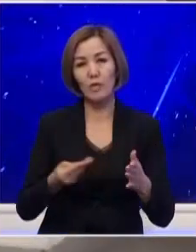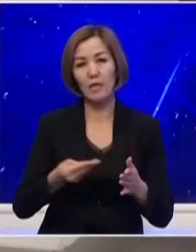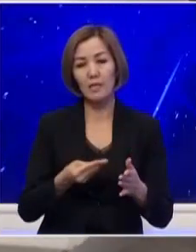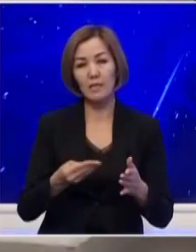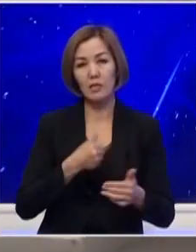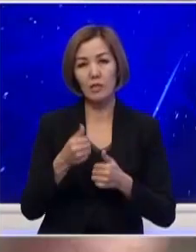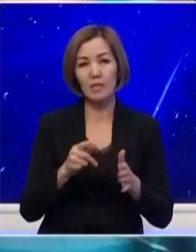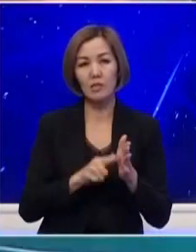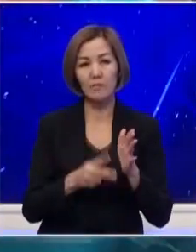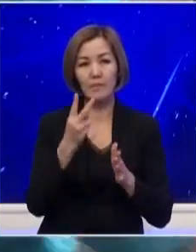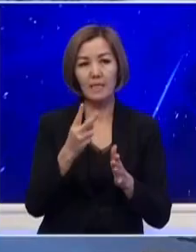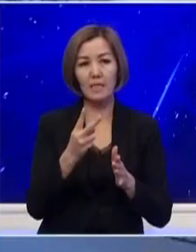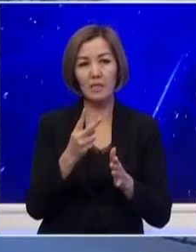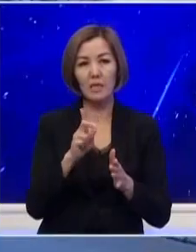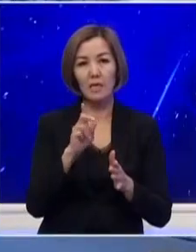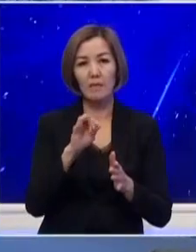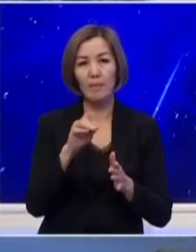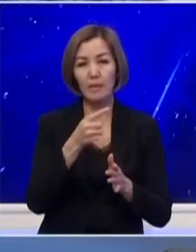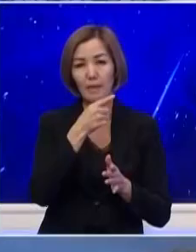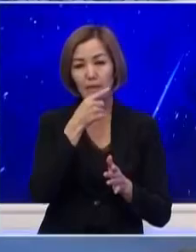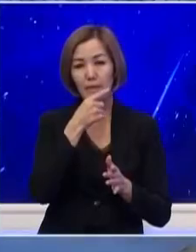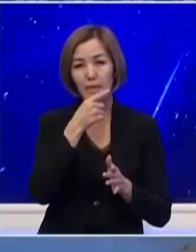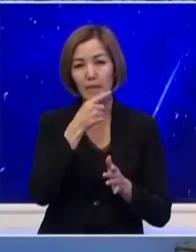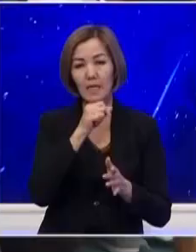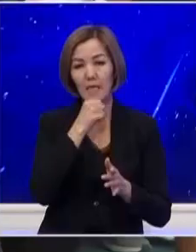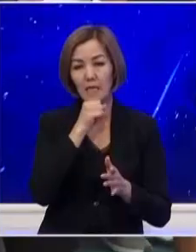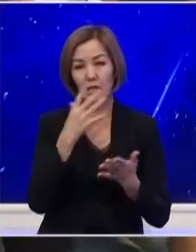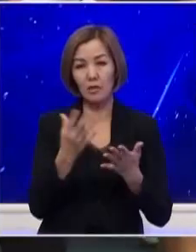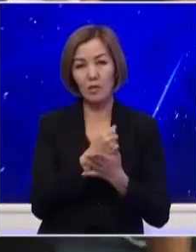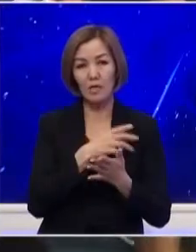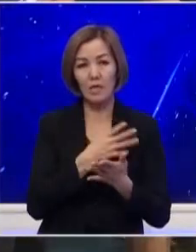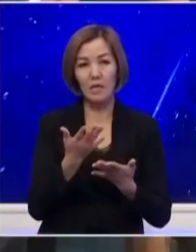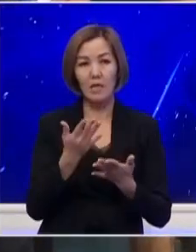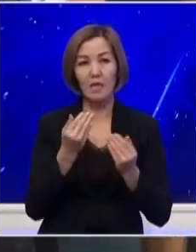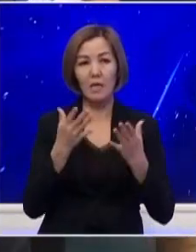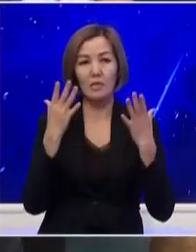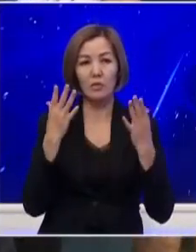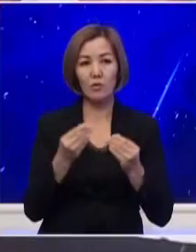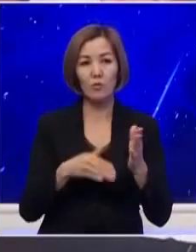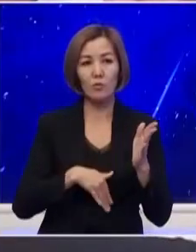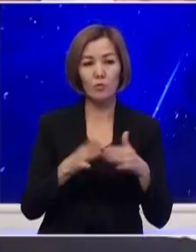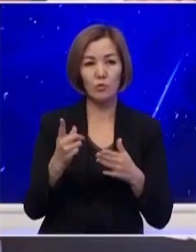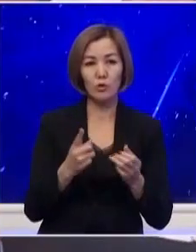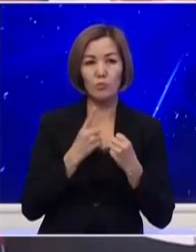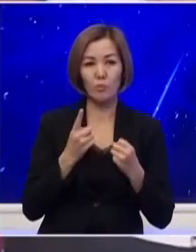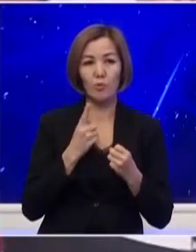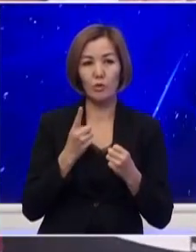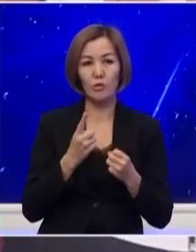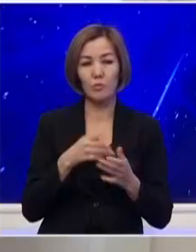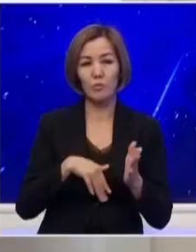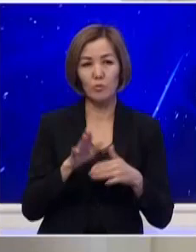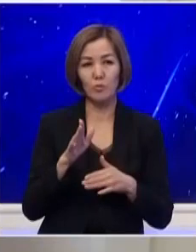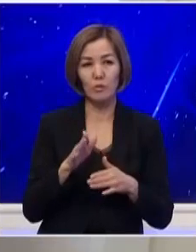бәсекеде 78 жастағы Бағдат Шатырбаев топ жарды. Спорт шеберіне үміткер Бағдат аға әлі де бабында екендігін осылайша дәлелдей білді.